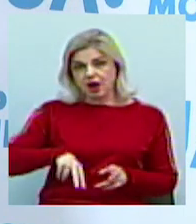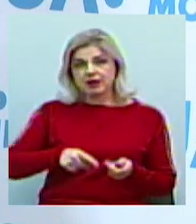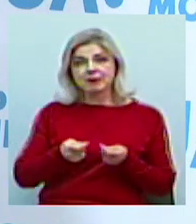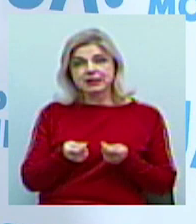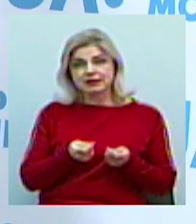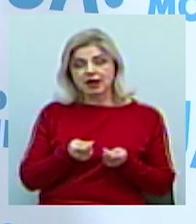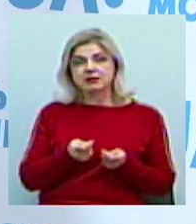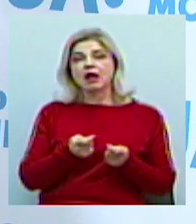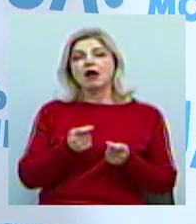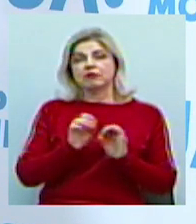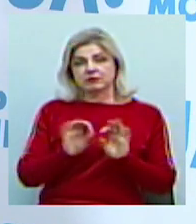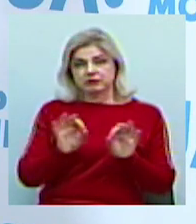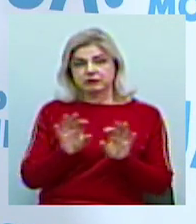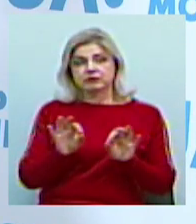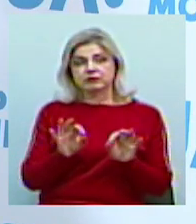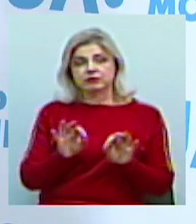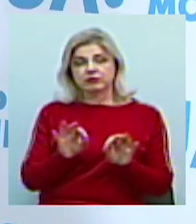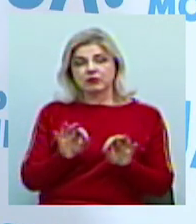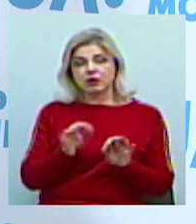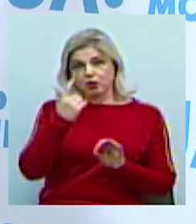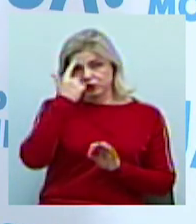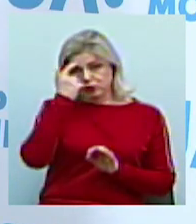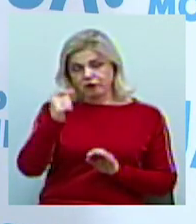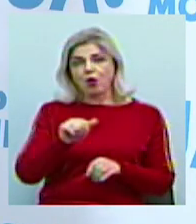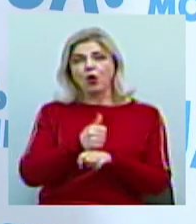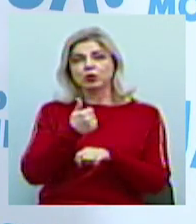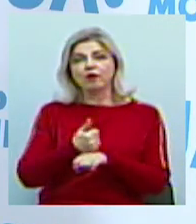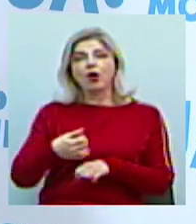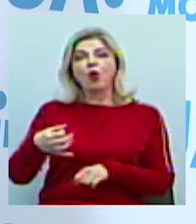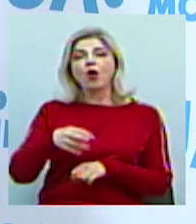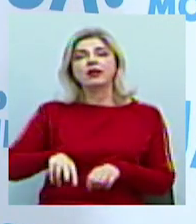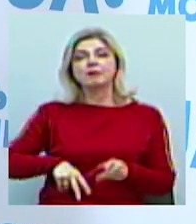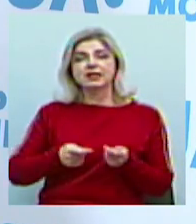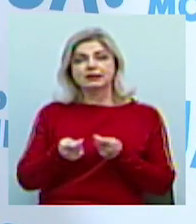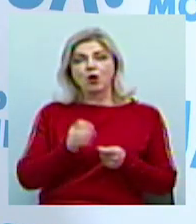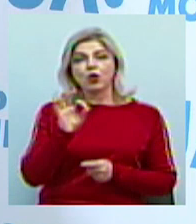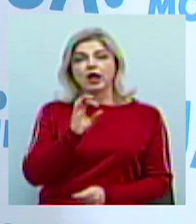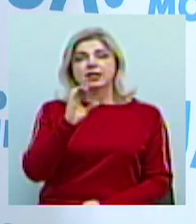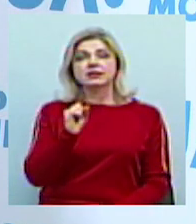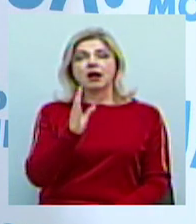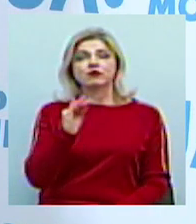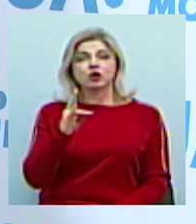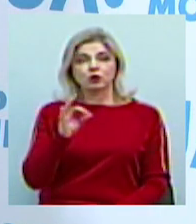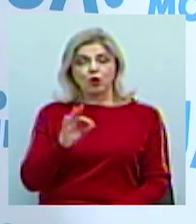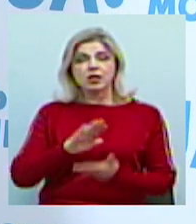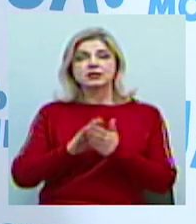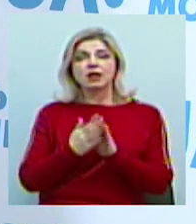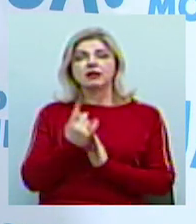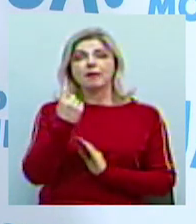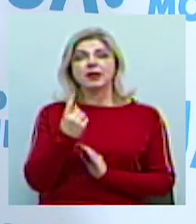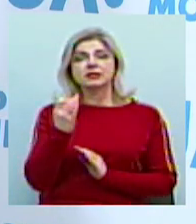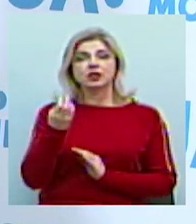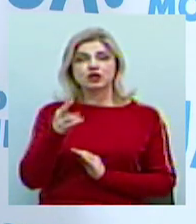адміністрації процитував голову облдержадміністрації Олексія Савченка. За його словами, станом на 1